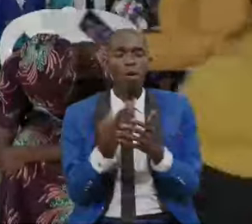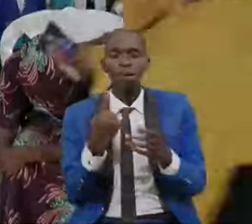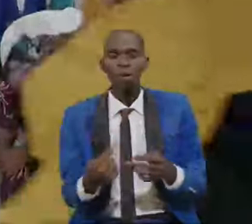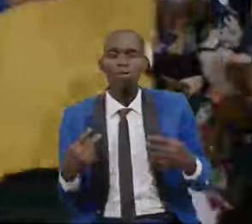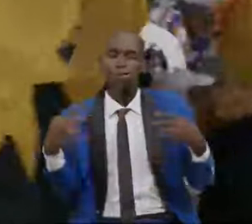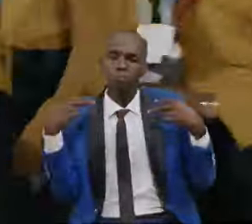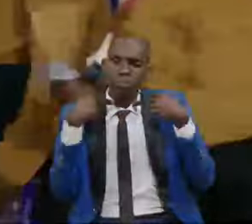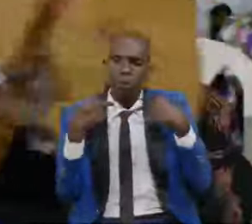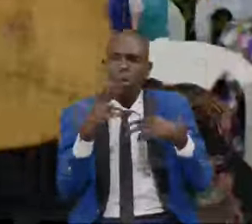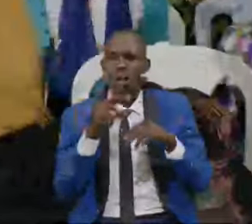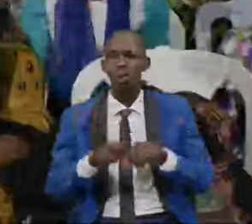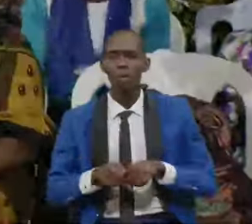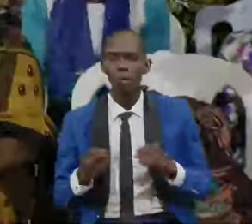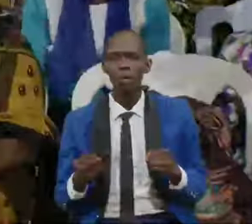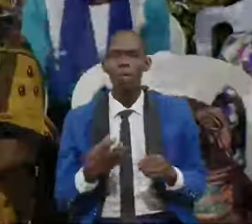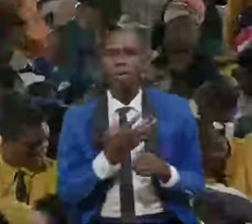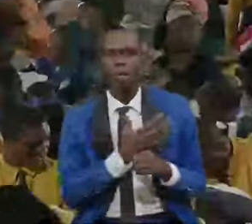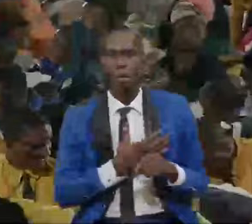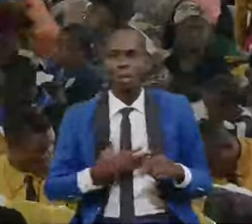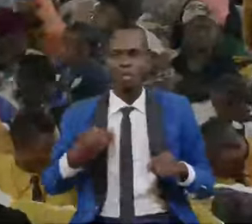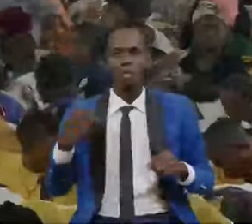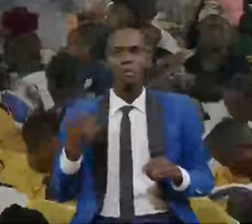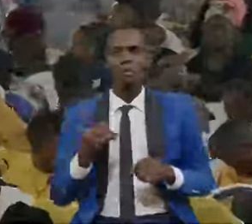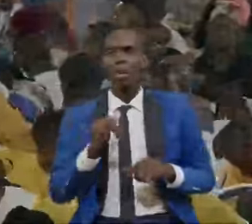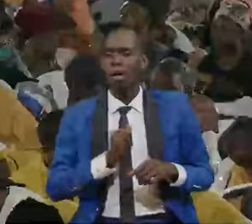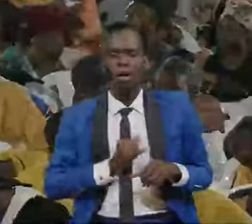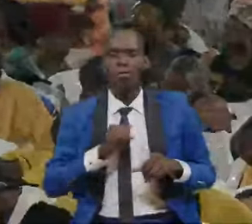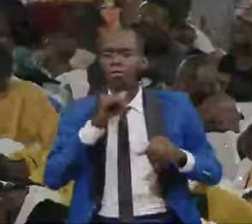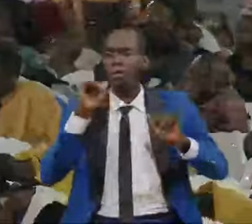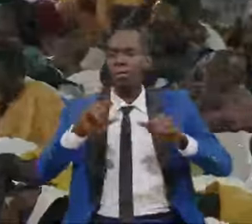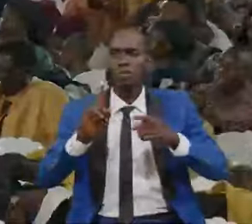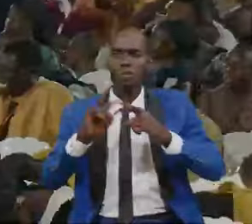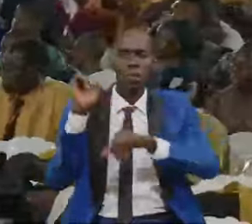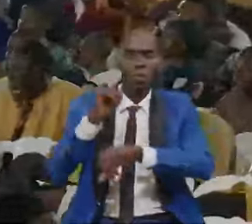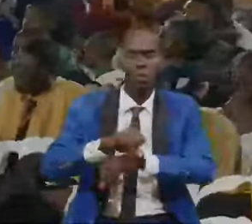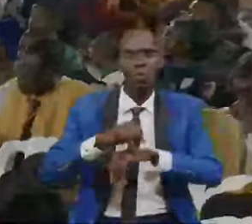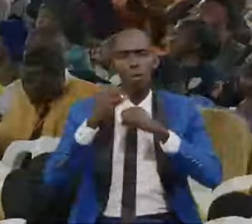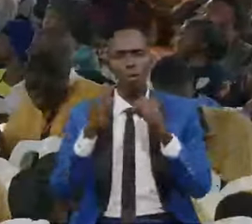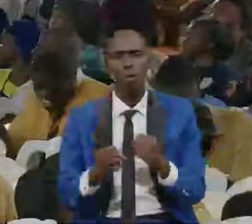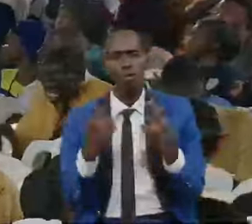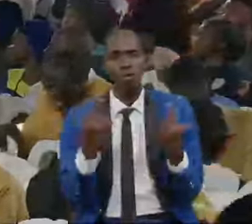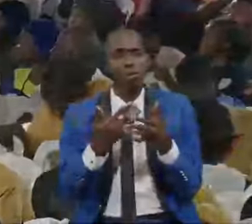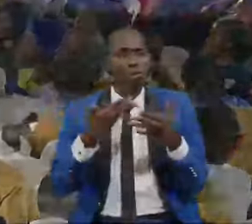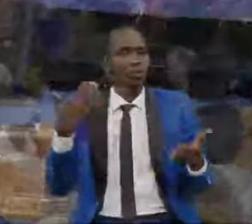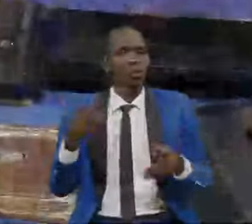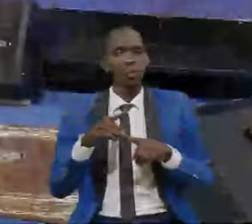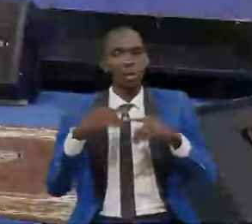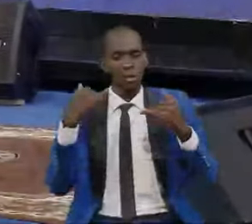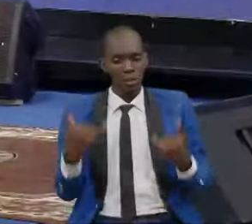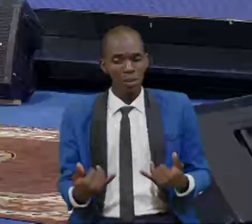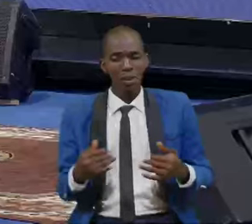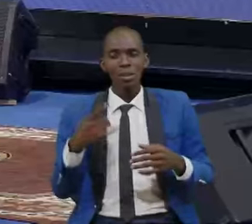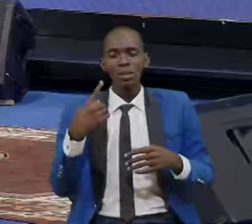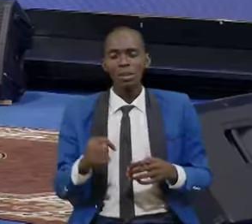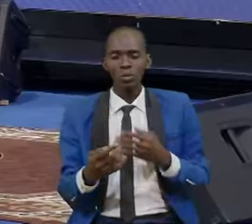brisés. Et l'impotence que j'avais avant, je n'arrivais pas à vaincre avant. Maintenant, l'impotence est partie.